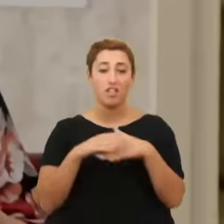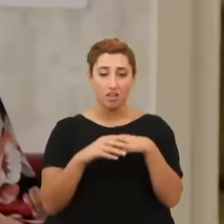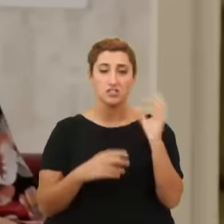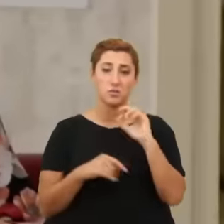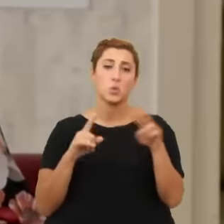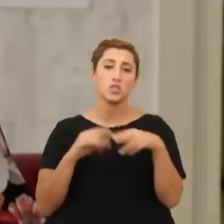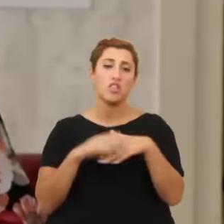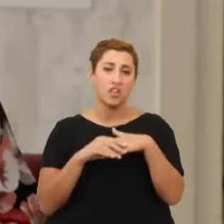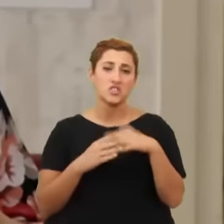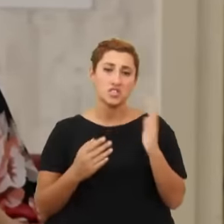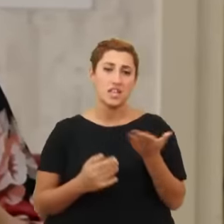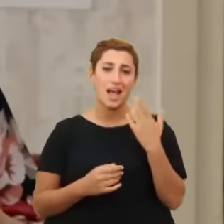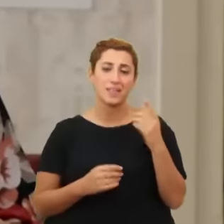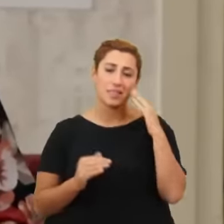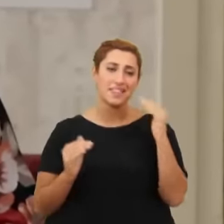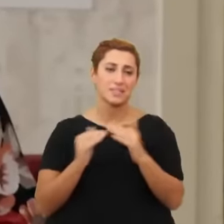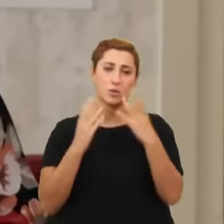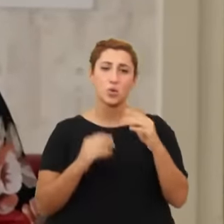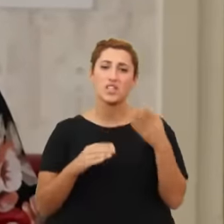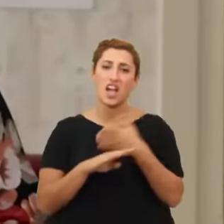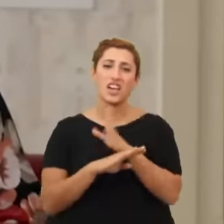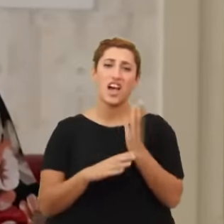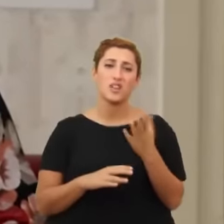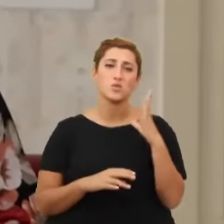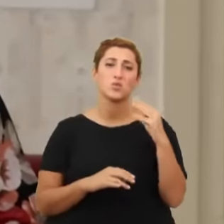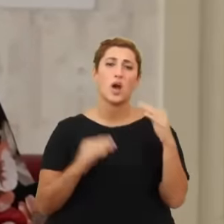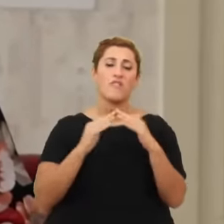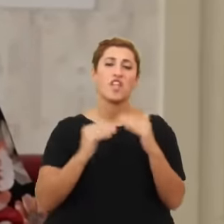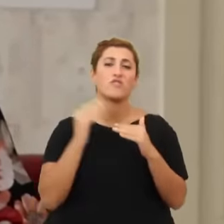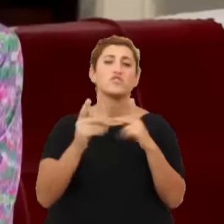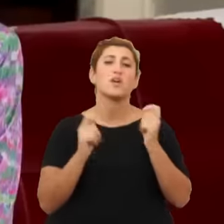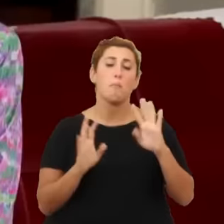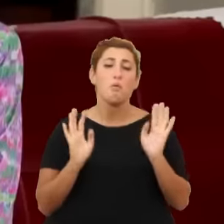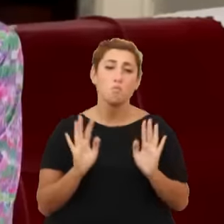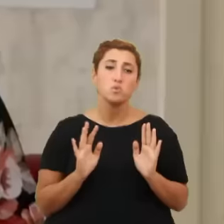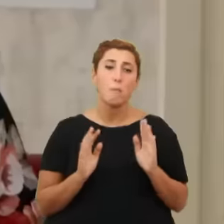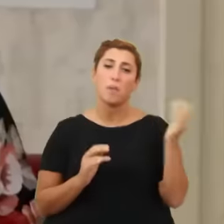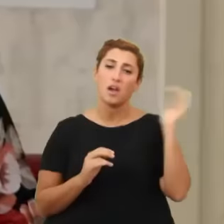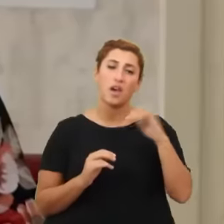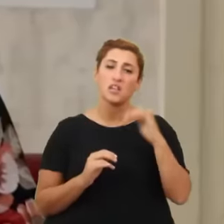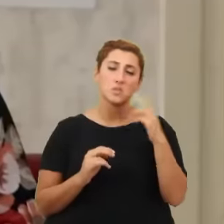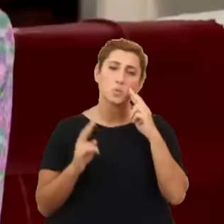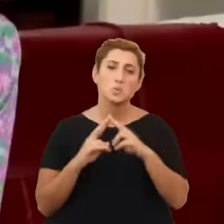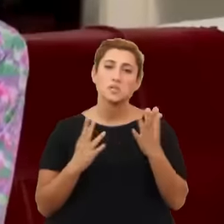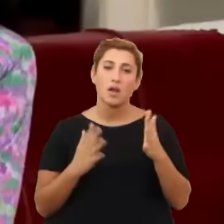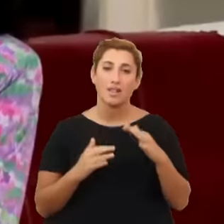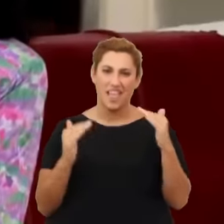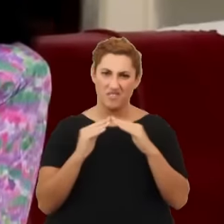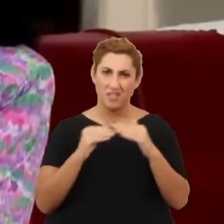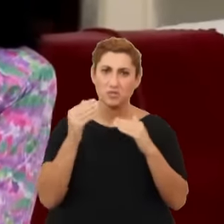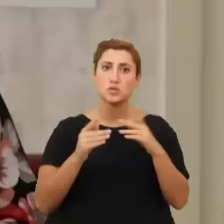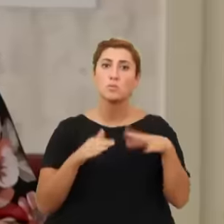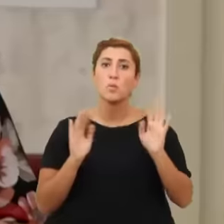Tanışırsın Nurtancığım, tanışırsın yani. Denk gelirsiniz. Gerçi çok evden çıkmıyormuş ama gelirsiniz herhalde. Evden